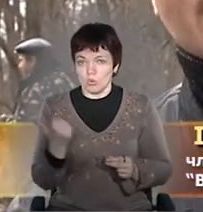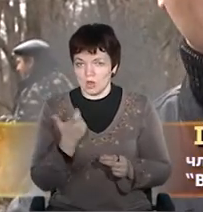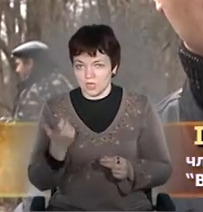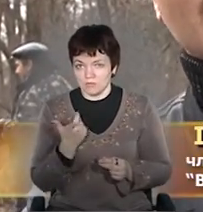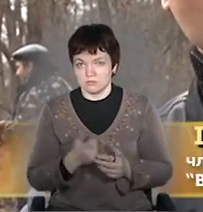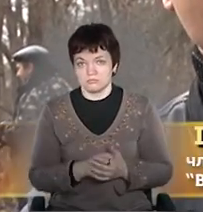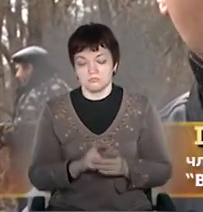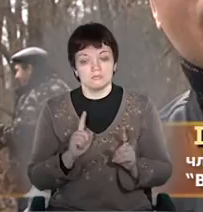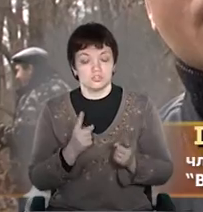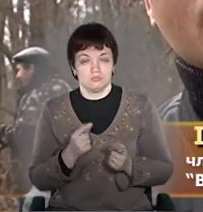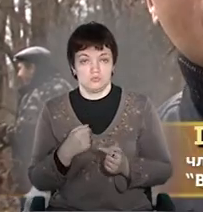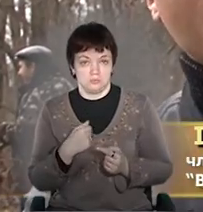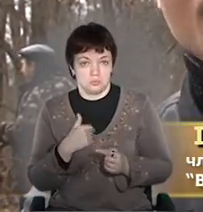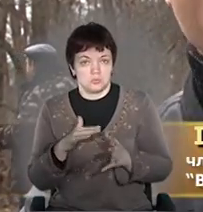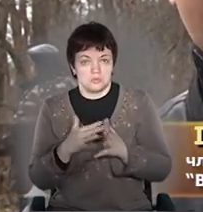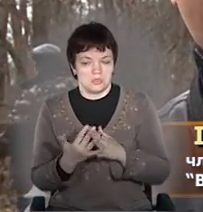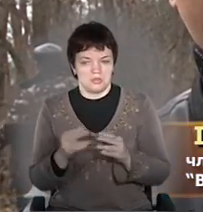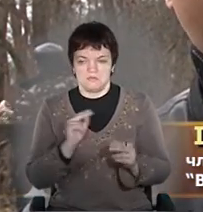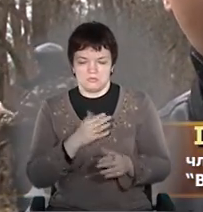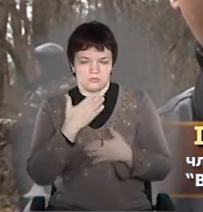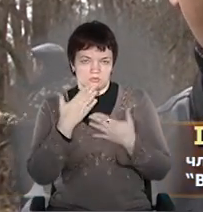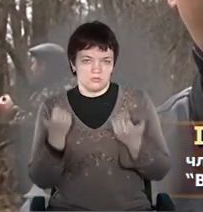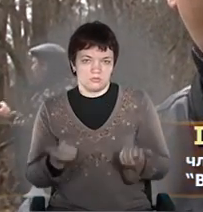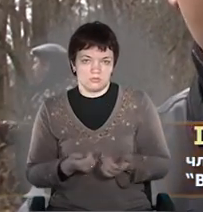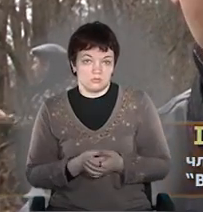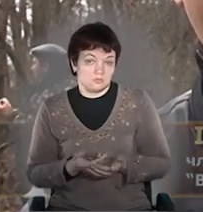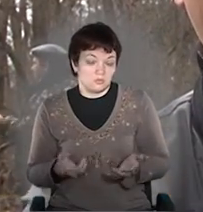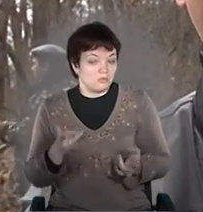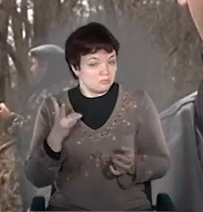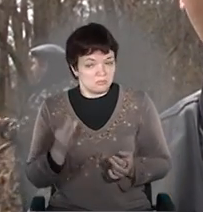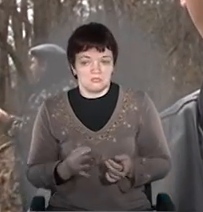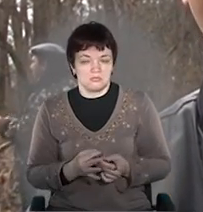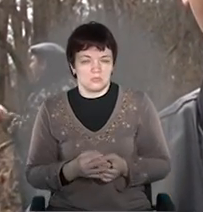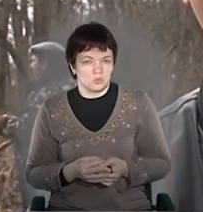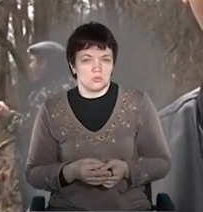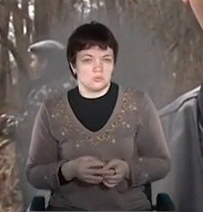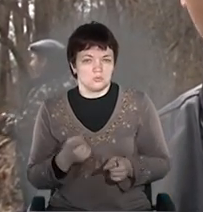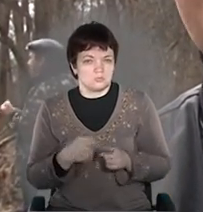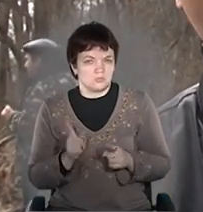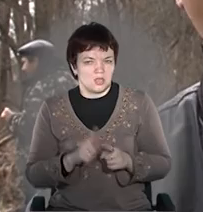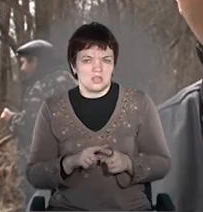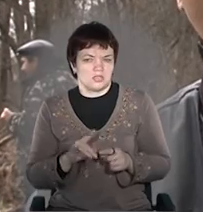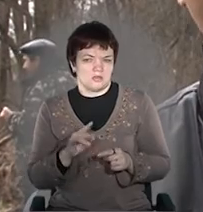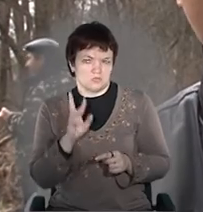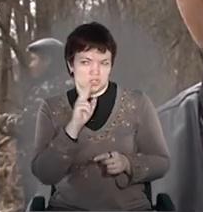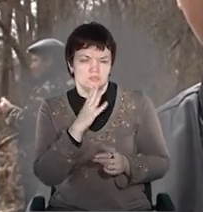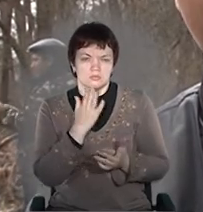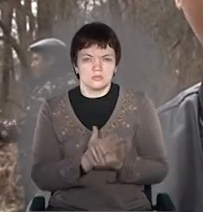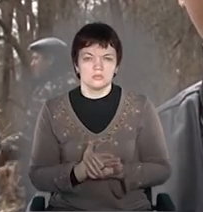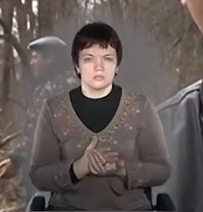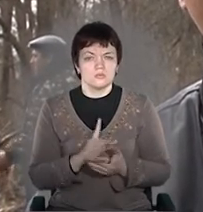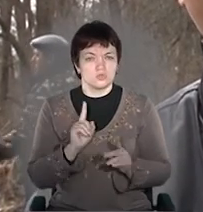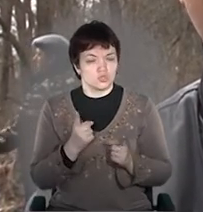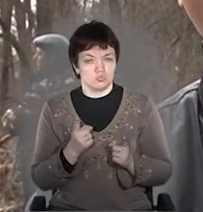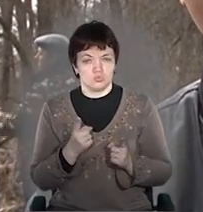что работы нема на селе. Хоча це помилково, я думаю, тому що українська